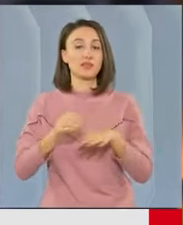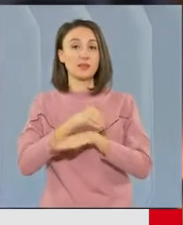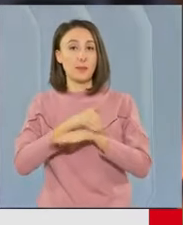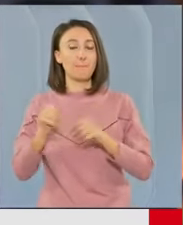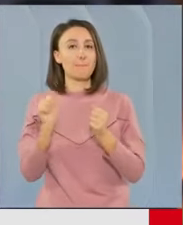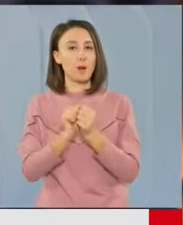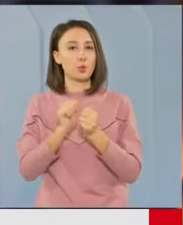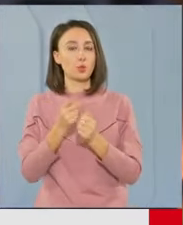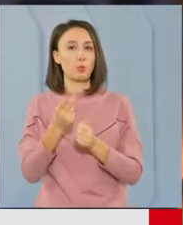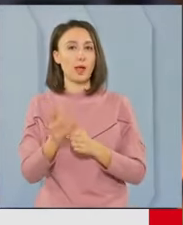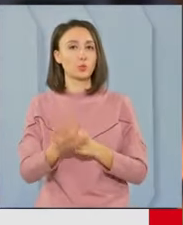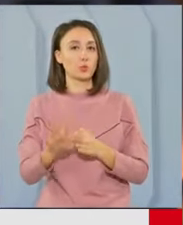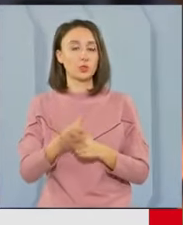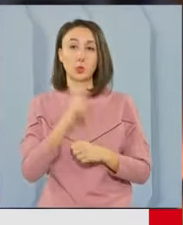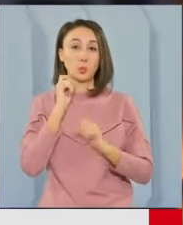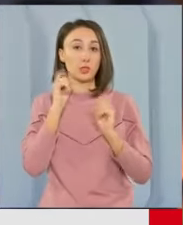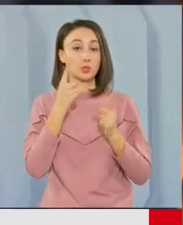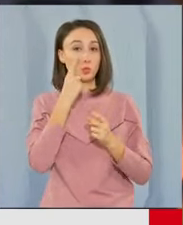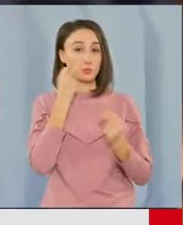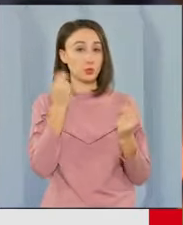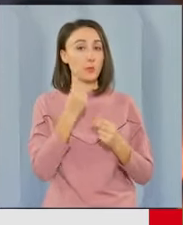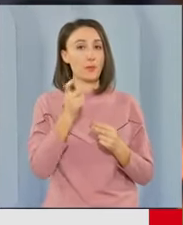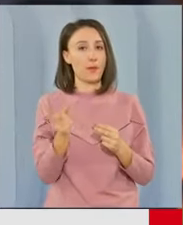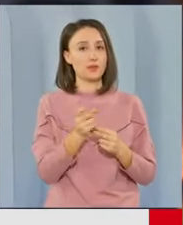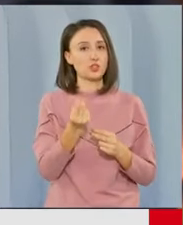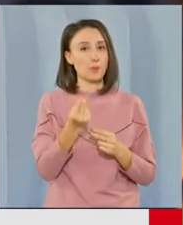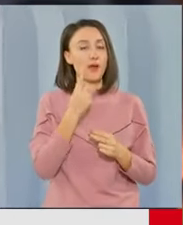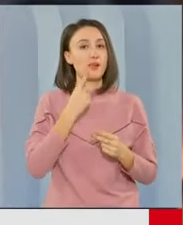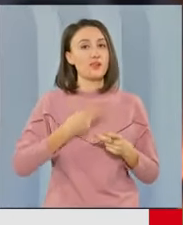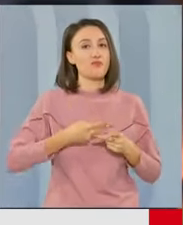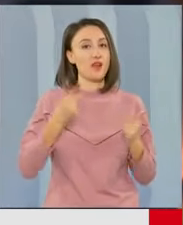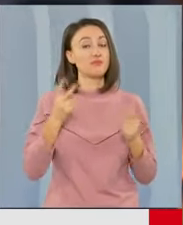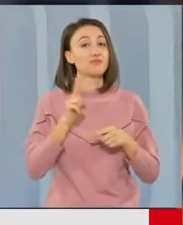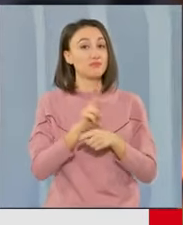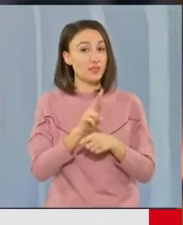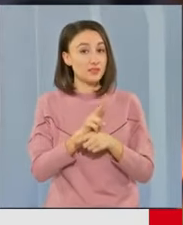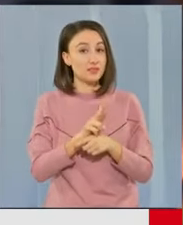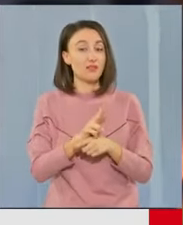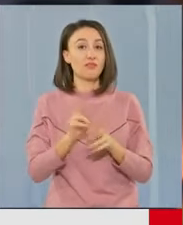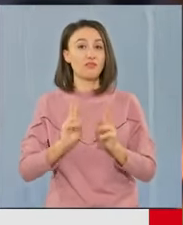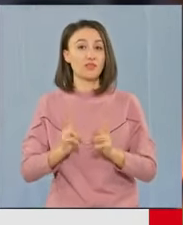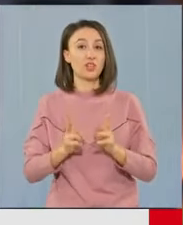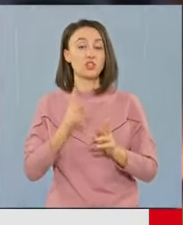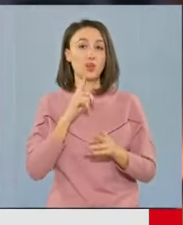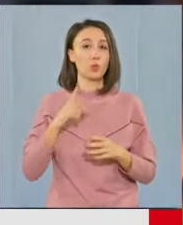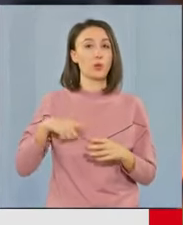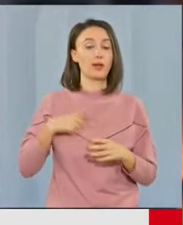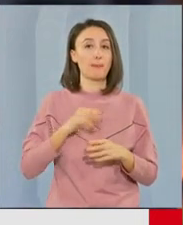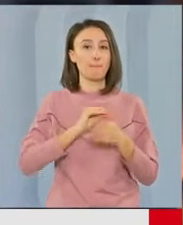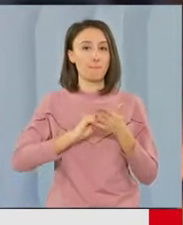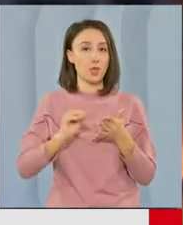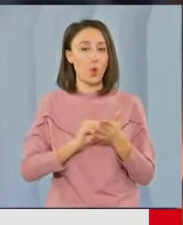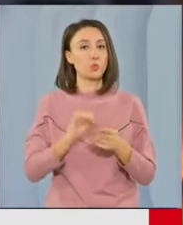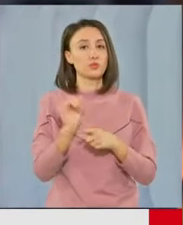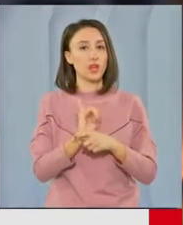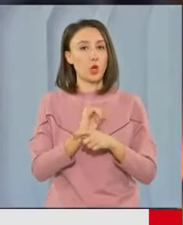terenul cu bani publici. Ca să nu trezească suspiciuni, prima tranșă de bani a fost livrată, atenție, în frigiderul aflat în biroul